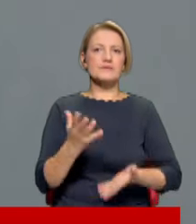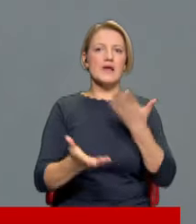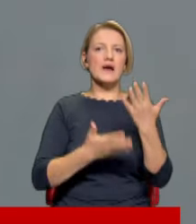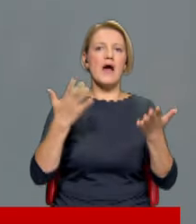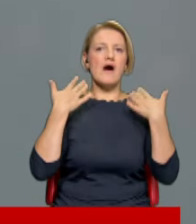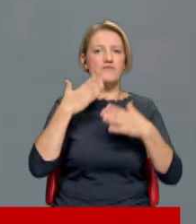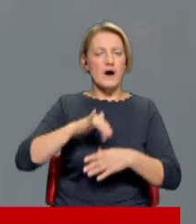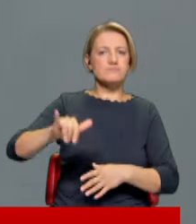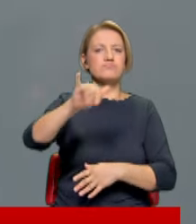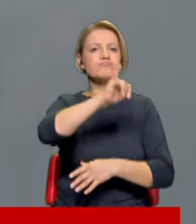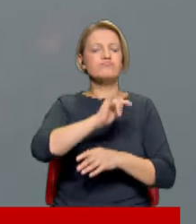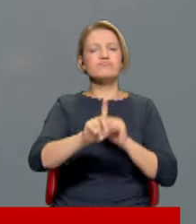Yangına havadan ve karadan müdahale başladı. 3 uçak, 4 helikopter, 76 araç ve 194 personel 5 saat boyunca